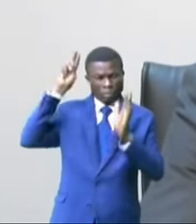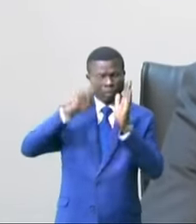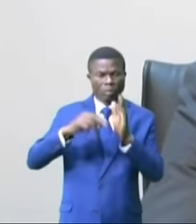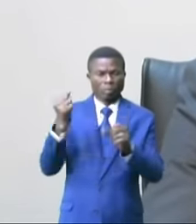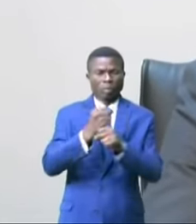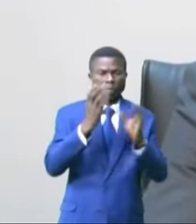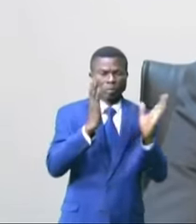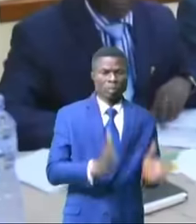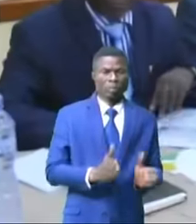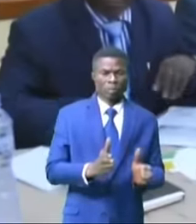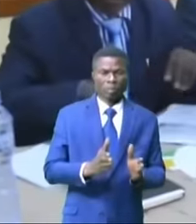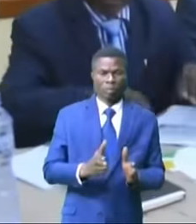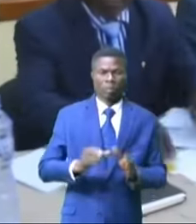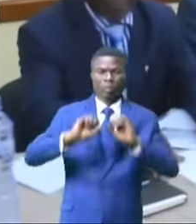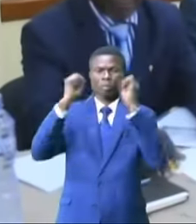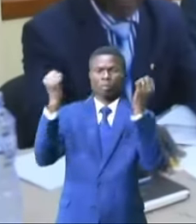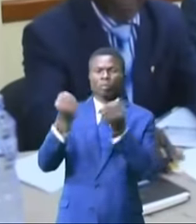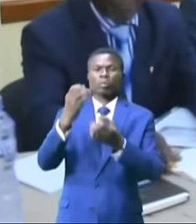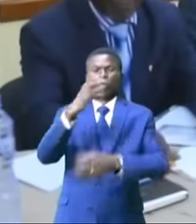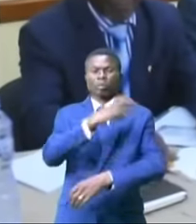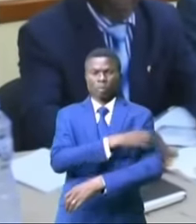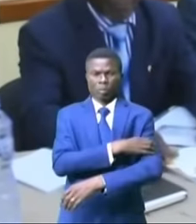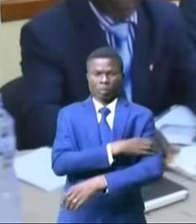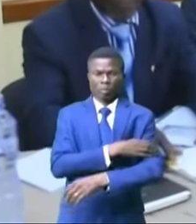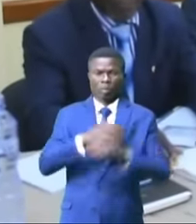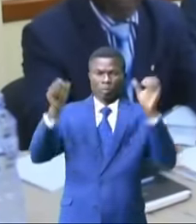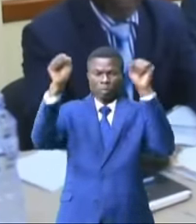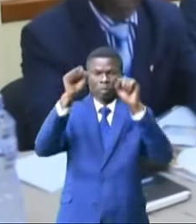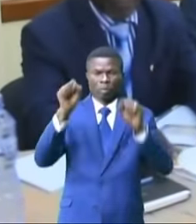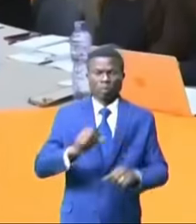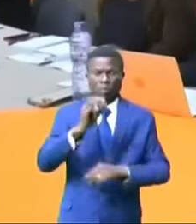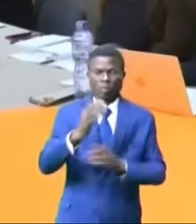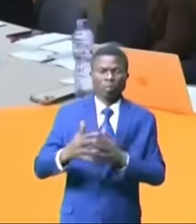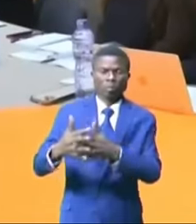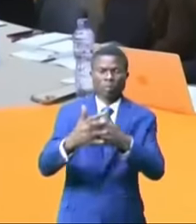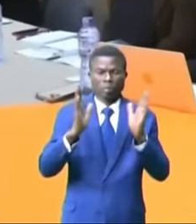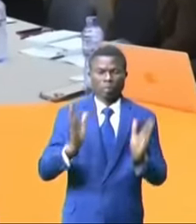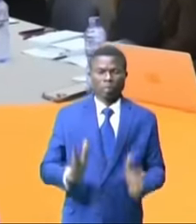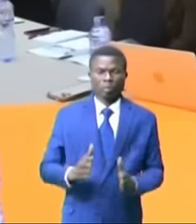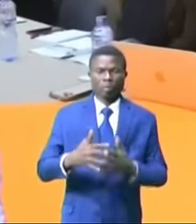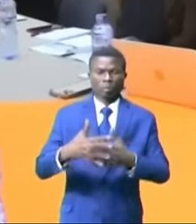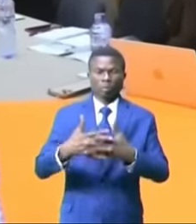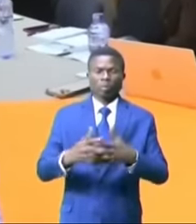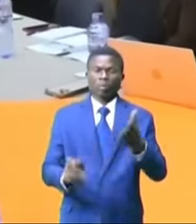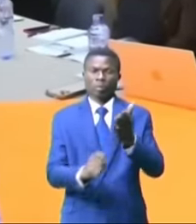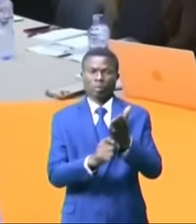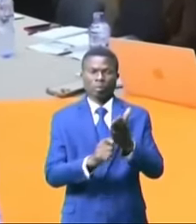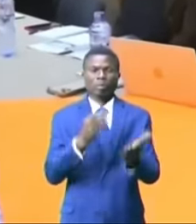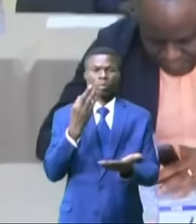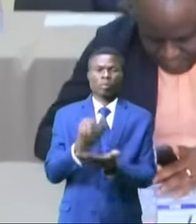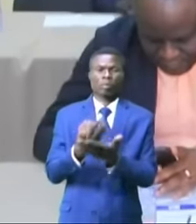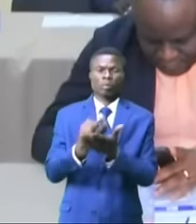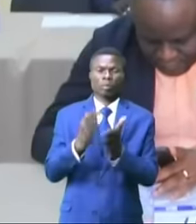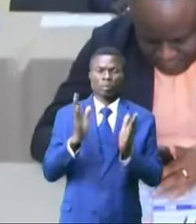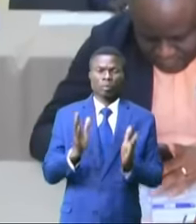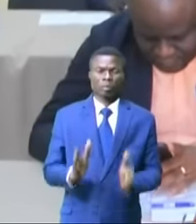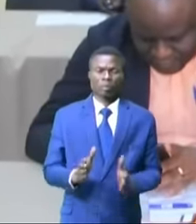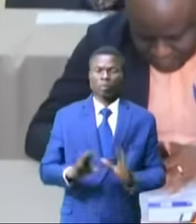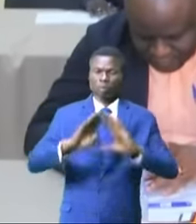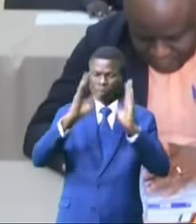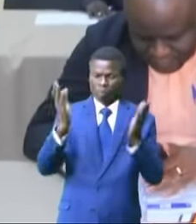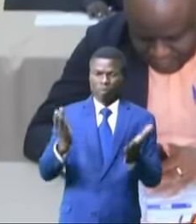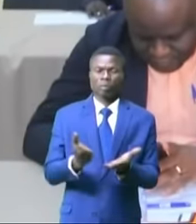employeur, travailleur, ceux de la société civile, du système des Nations Unies et des partenaires techniques et financiers, ont